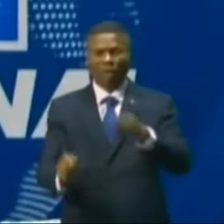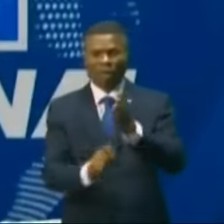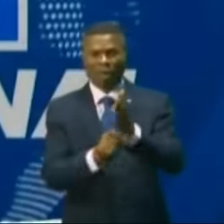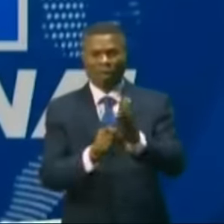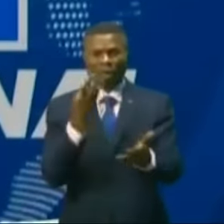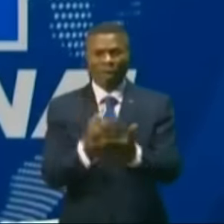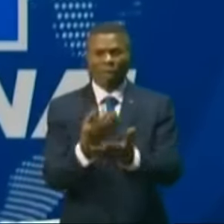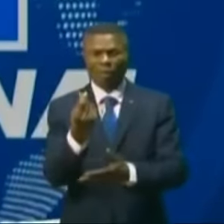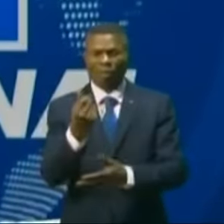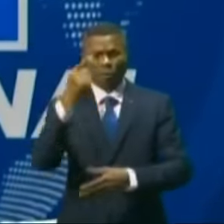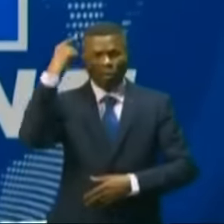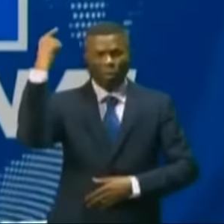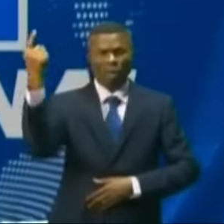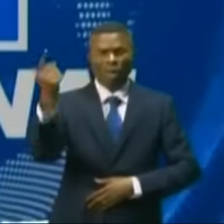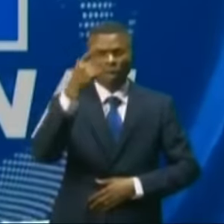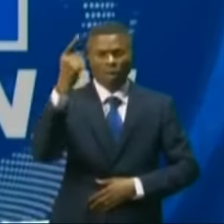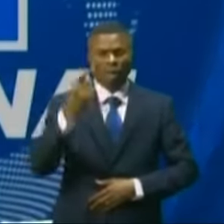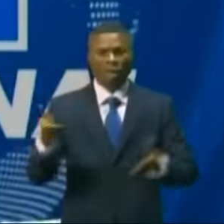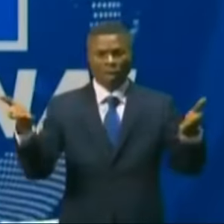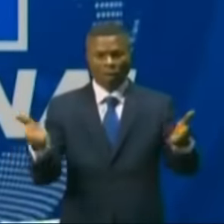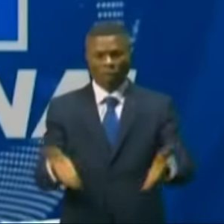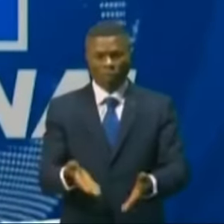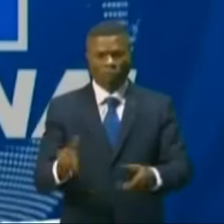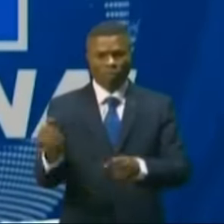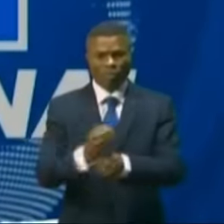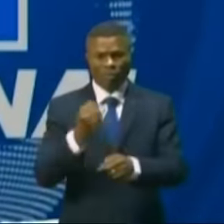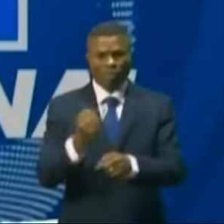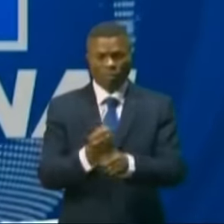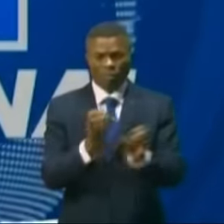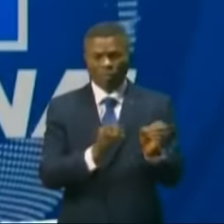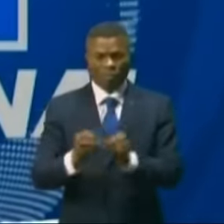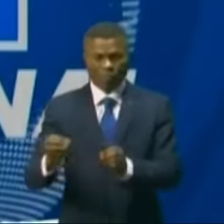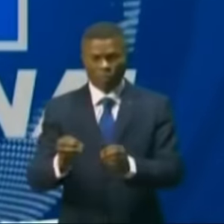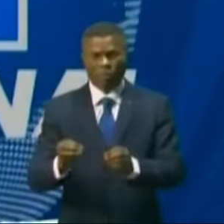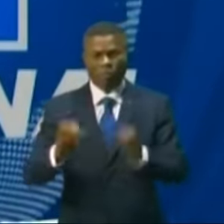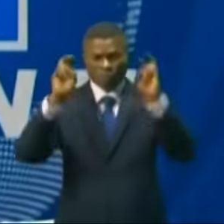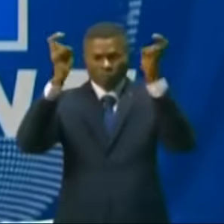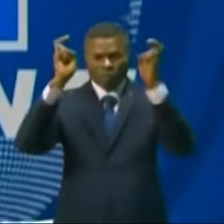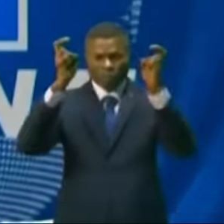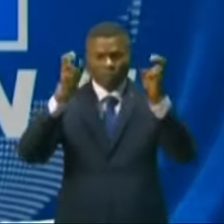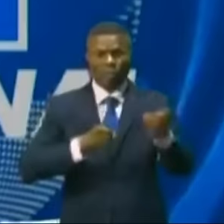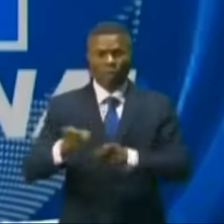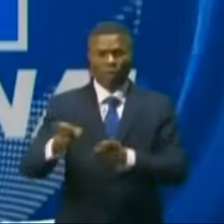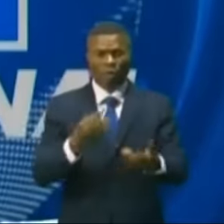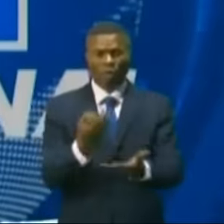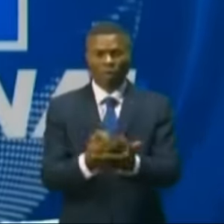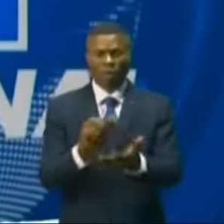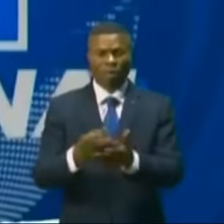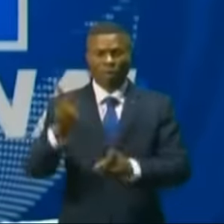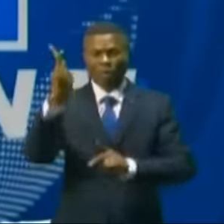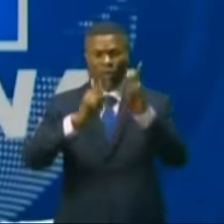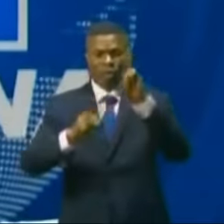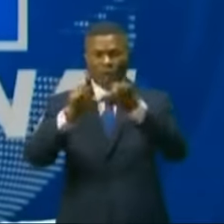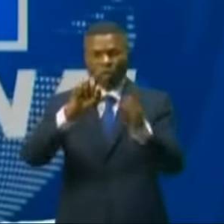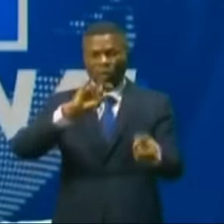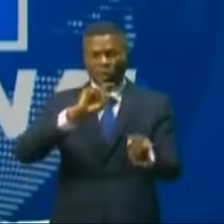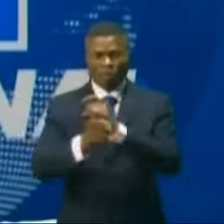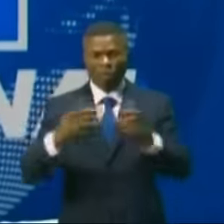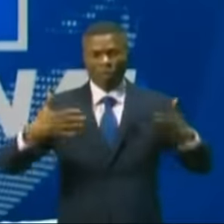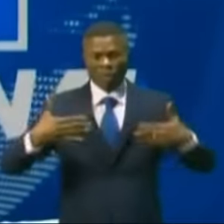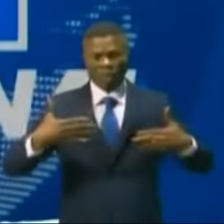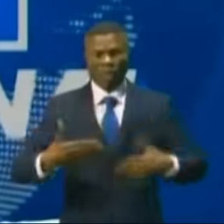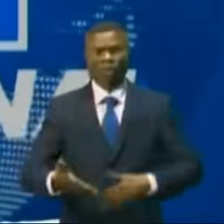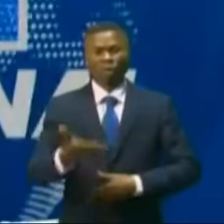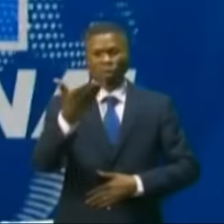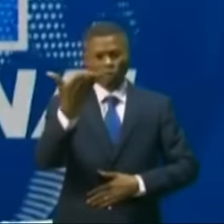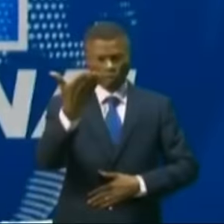Fonds monétaire international y participent. Ces travaux se tiennent sous le thème « Gestion des finances publiques et le changement climatique ». C'est